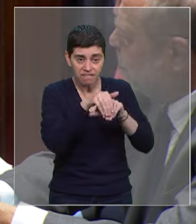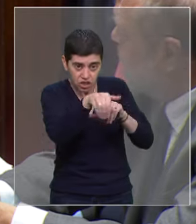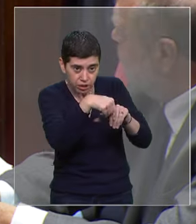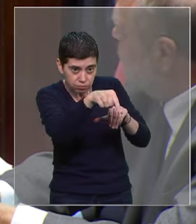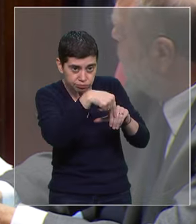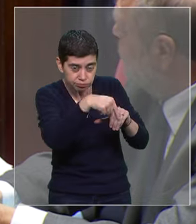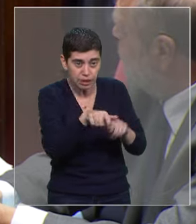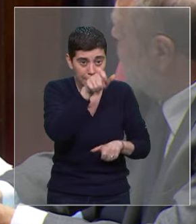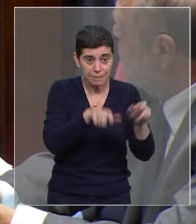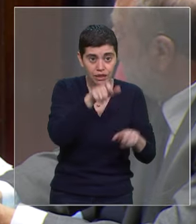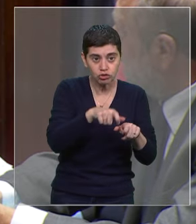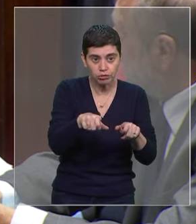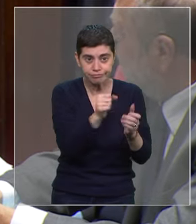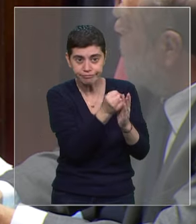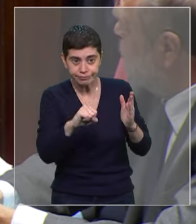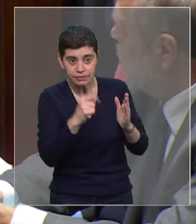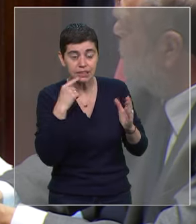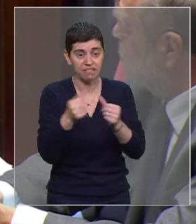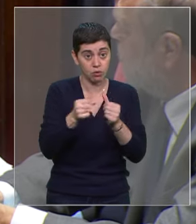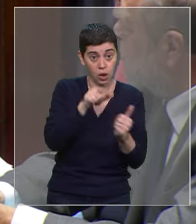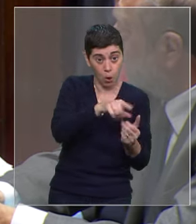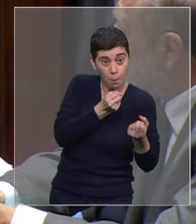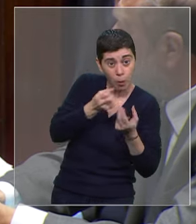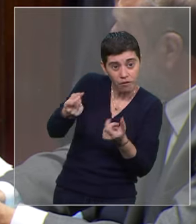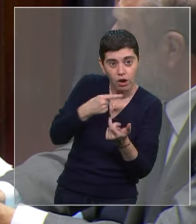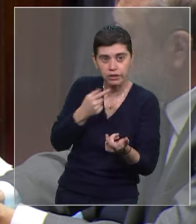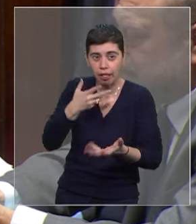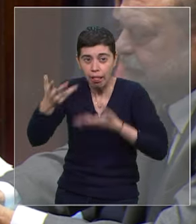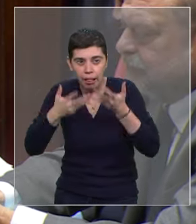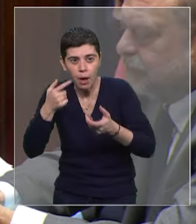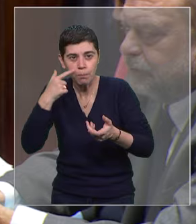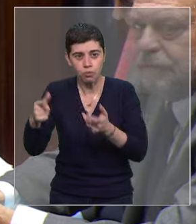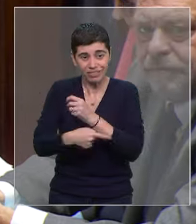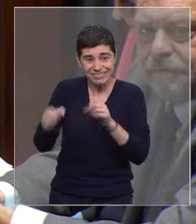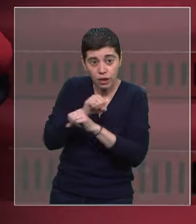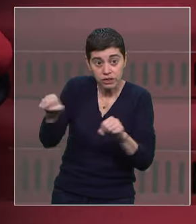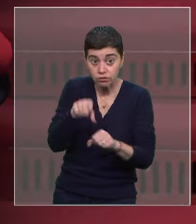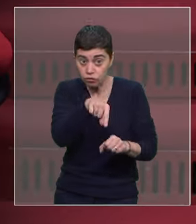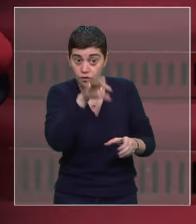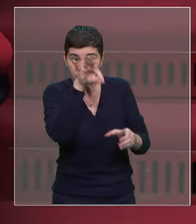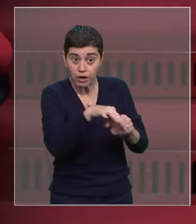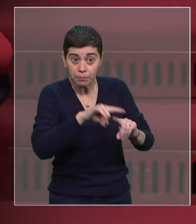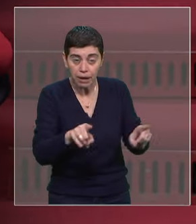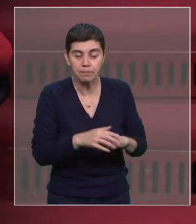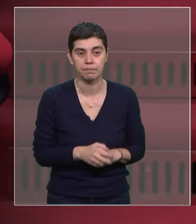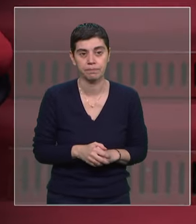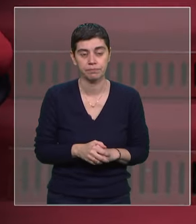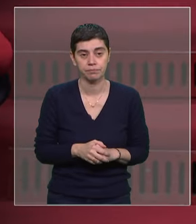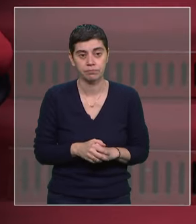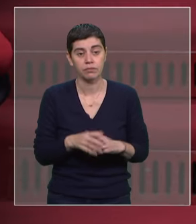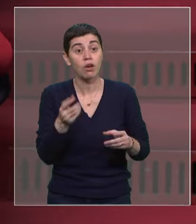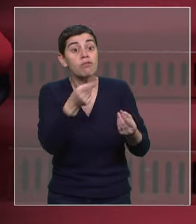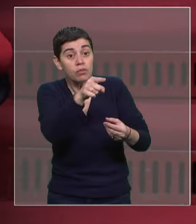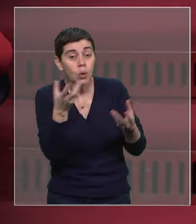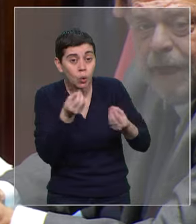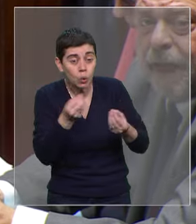aux apologies et provocations au terrorisme, vous ne l'avez pas voté. Où étiez-vous quand nous avons donné des moyens inédits